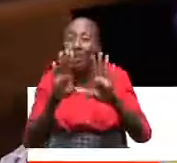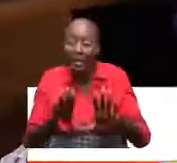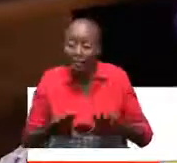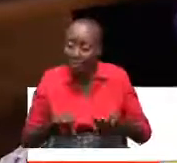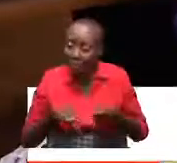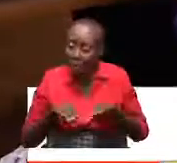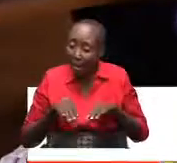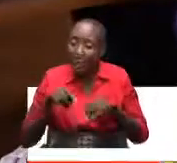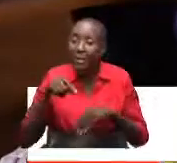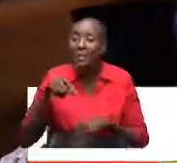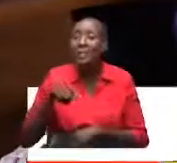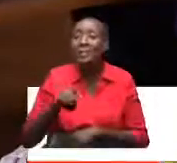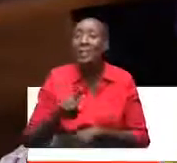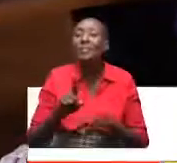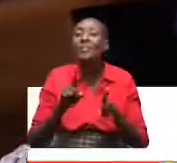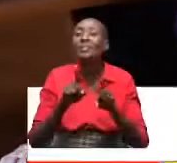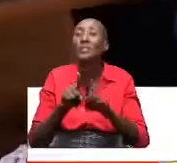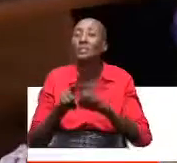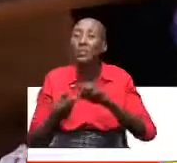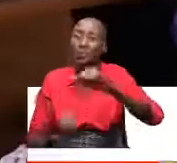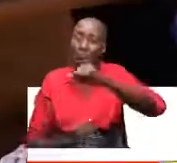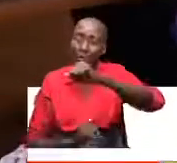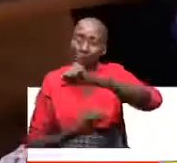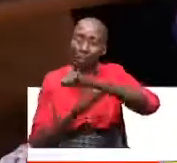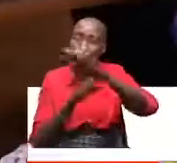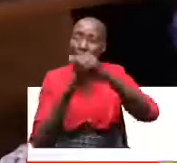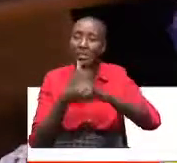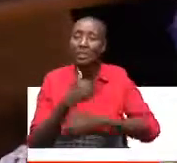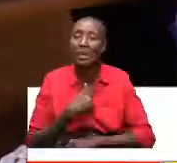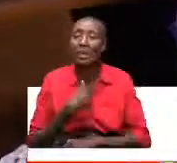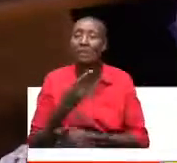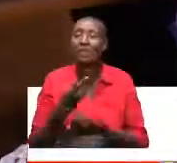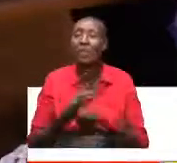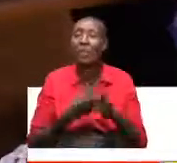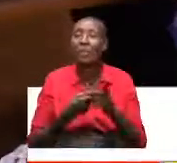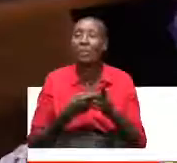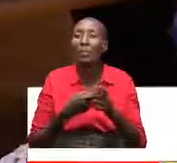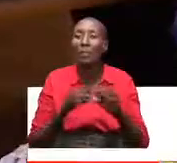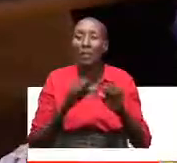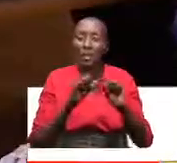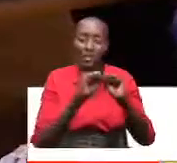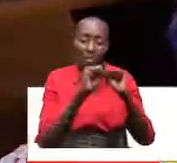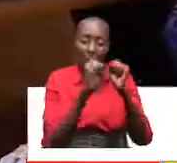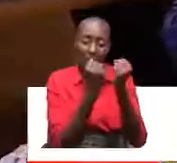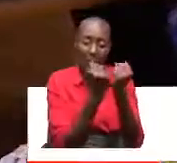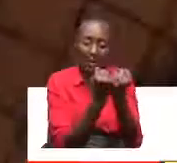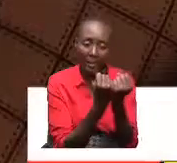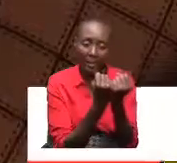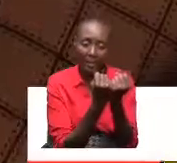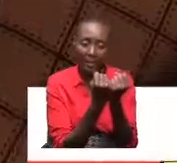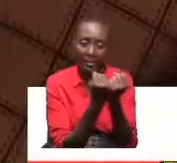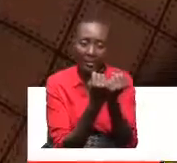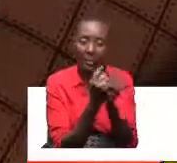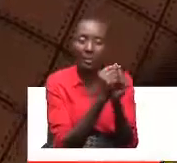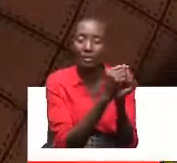pia kupata support from the surroundings, kutoka kwa wenzetu,